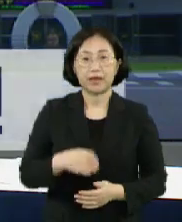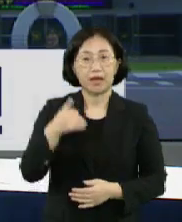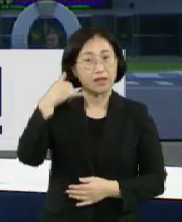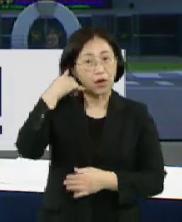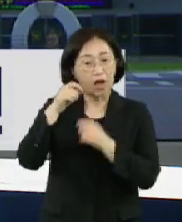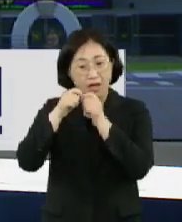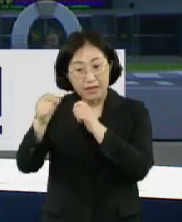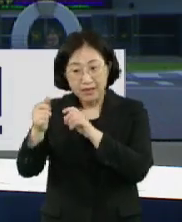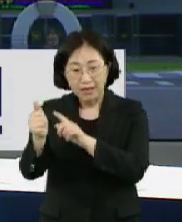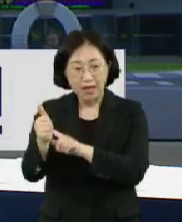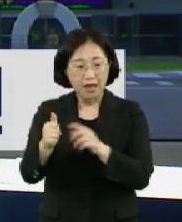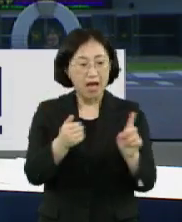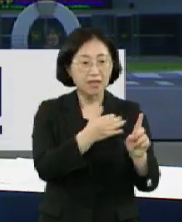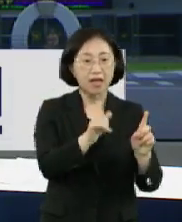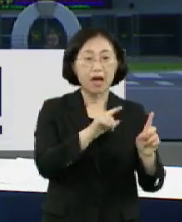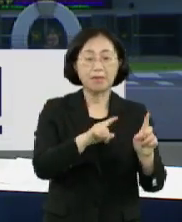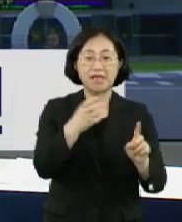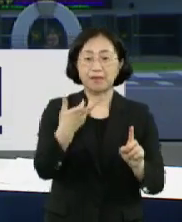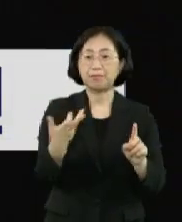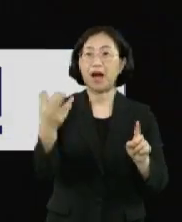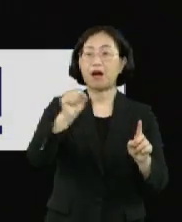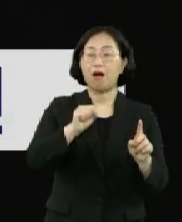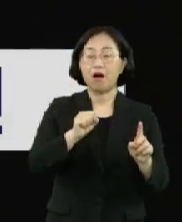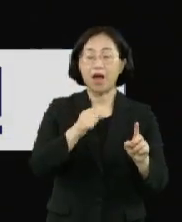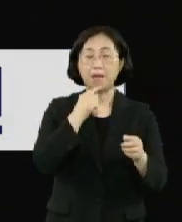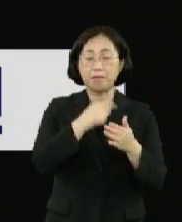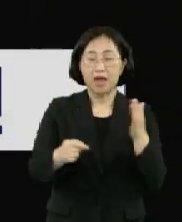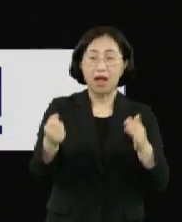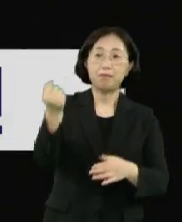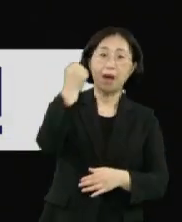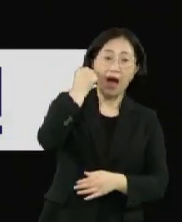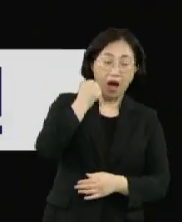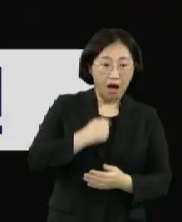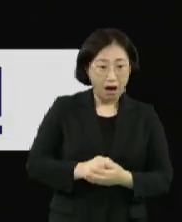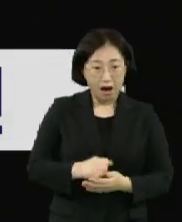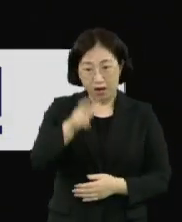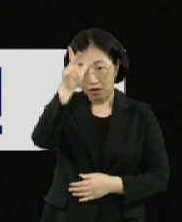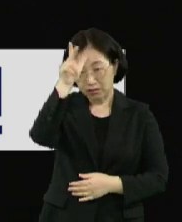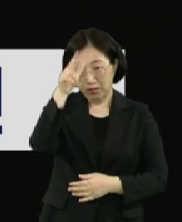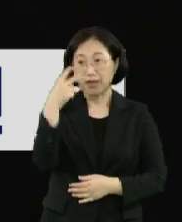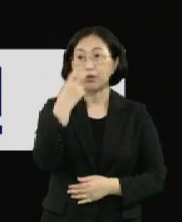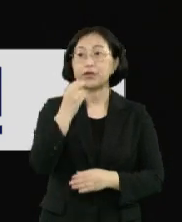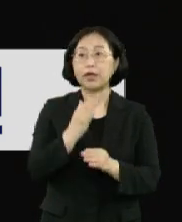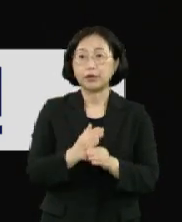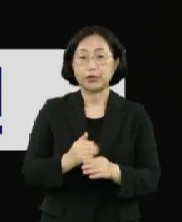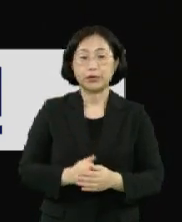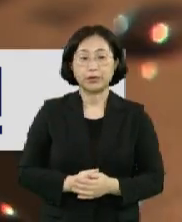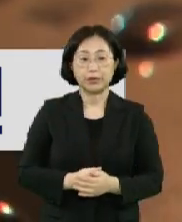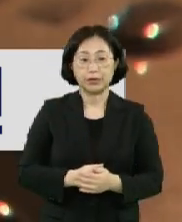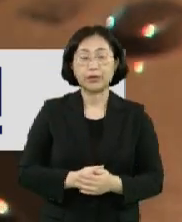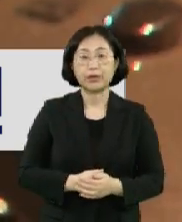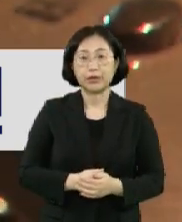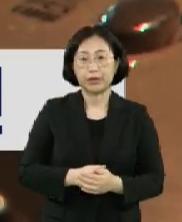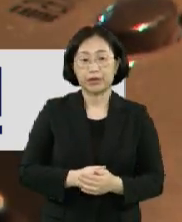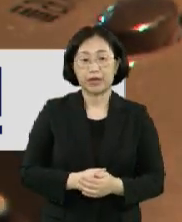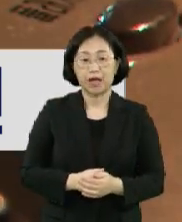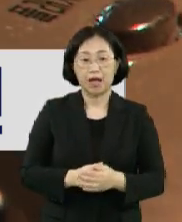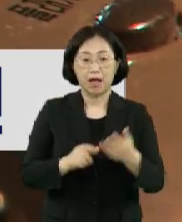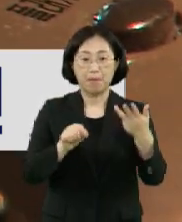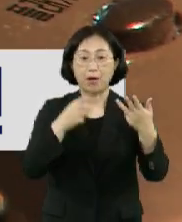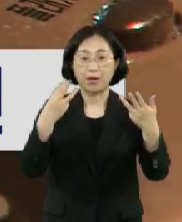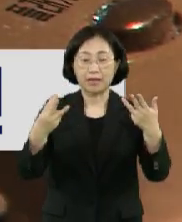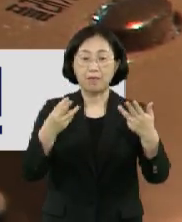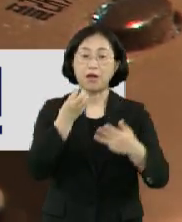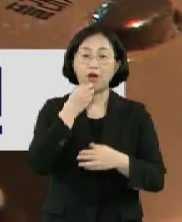보이스피싱 일당에게 한 명이 18억 원의 피해를 본 걸로 드러나 경찰이 수사에 나섰습니다. 경찰 등에 따르면 지난달